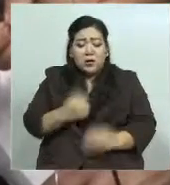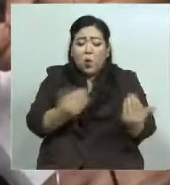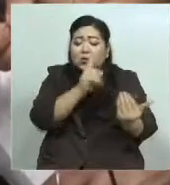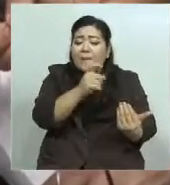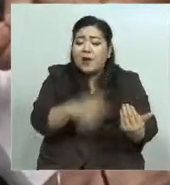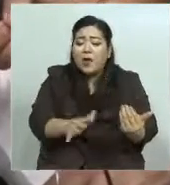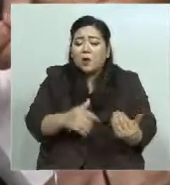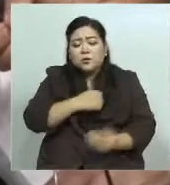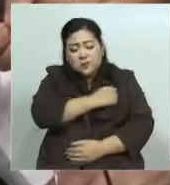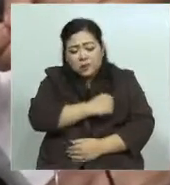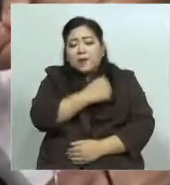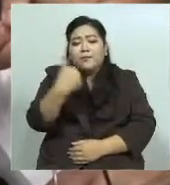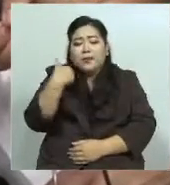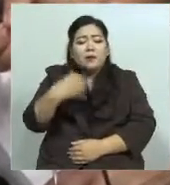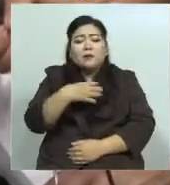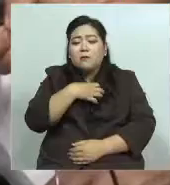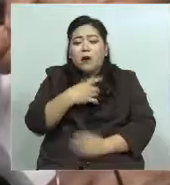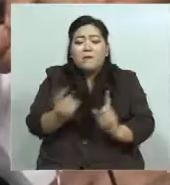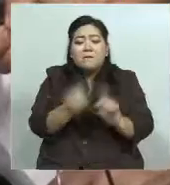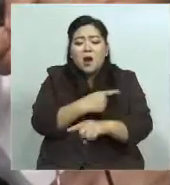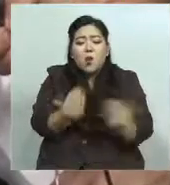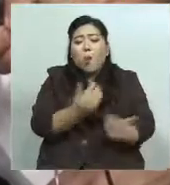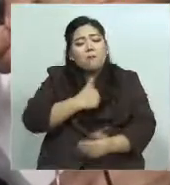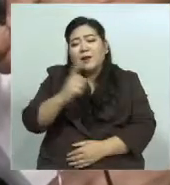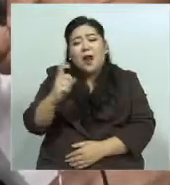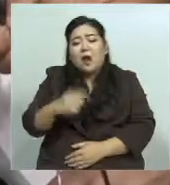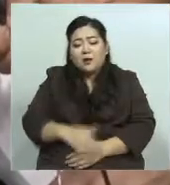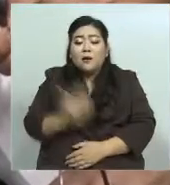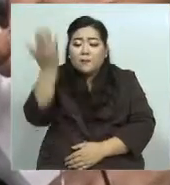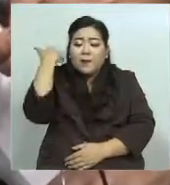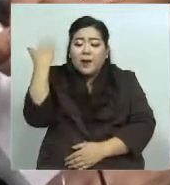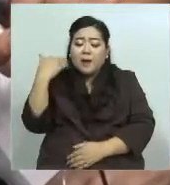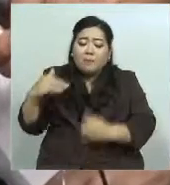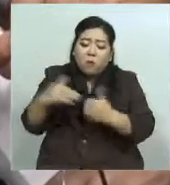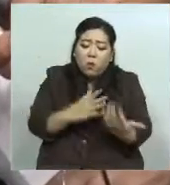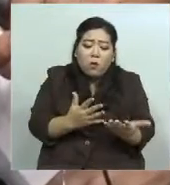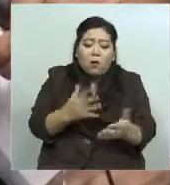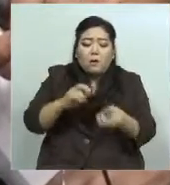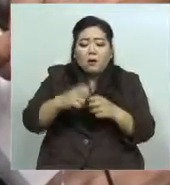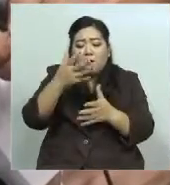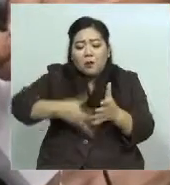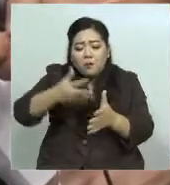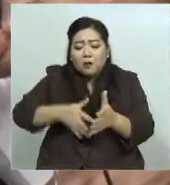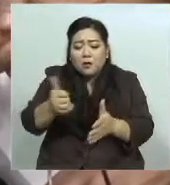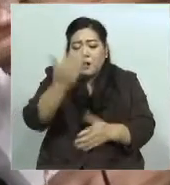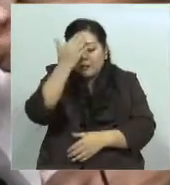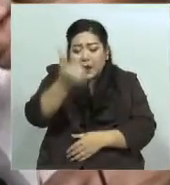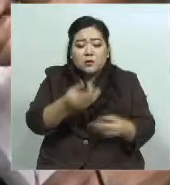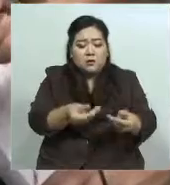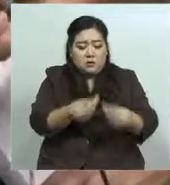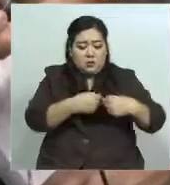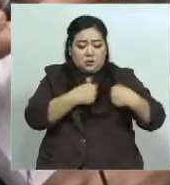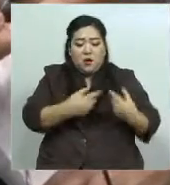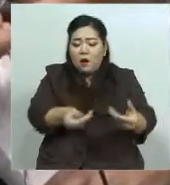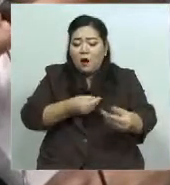ากให้เกิดขึ้นและไม่สามารถหาอะไรมาทดแทนได้ที่ผ่านมาผ่านเรื่องราวมาได้เพราะว่าได้กำลังใจจากทุ